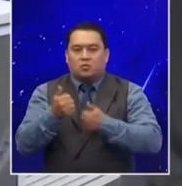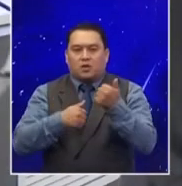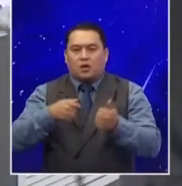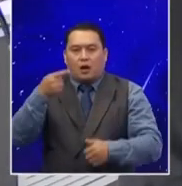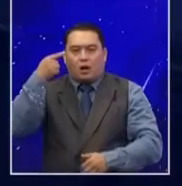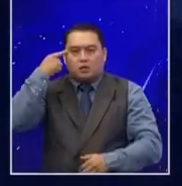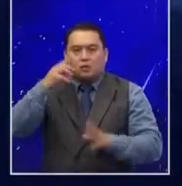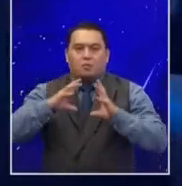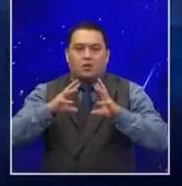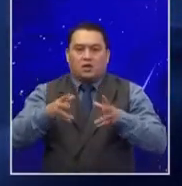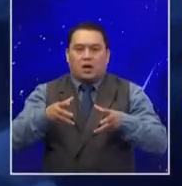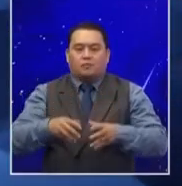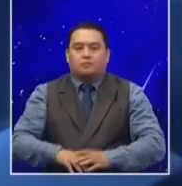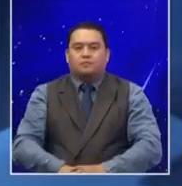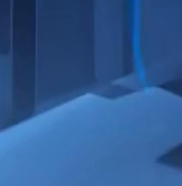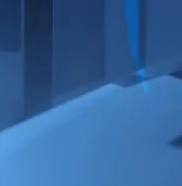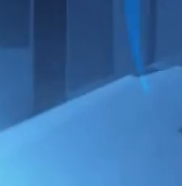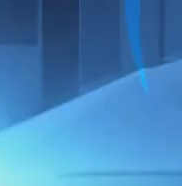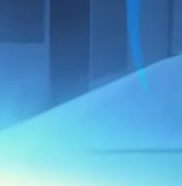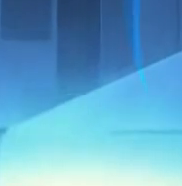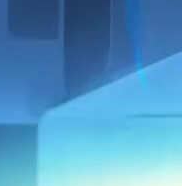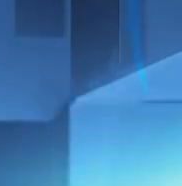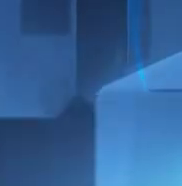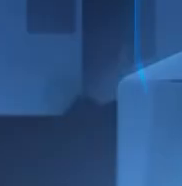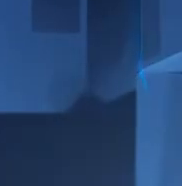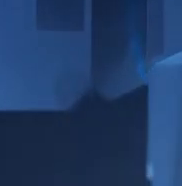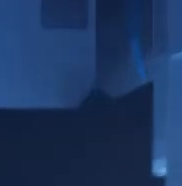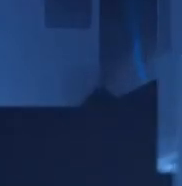Азии и мира. Алексей Цоя, Блэк Утукбай, телеканал ЖТСУ.